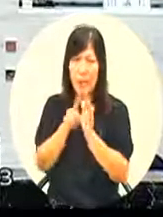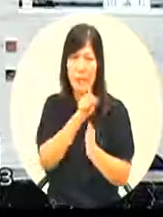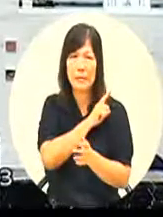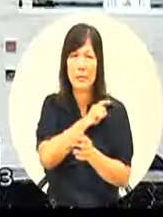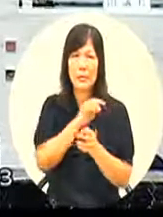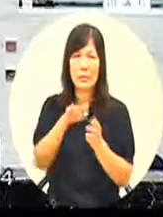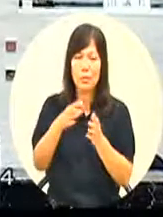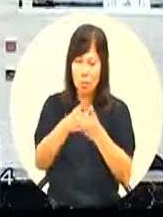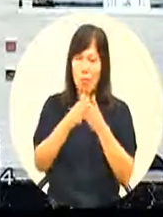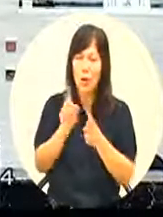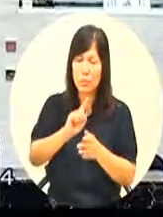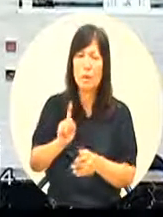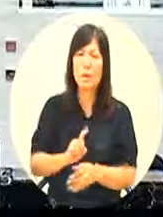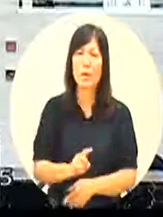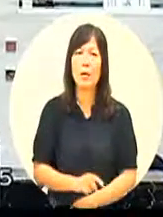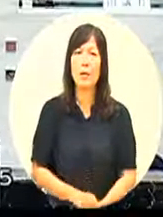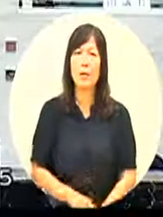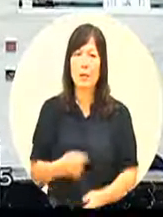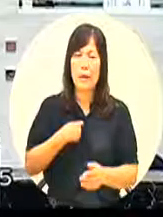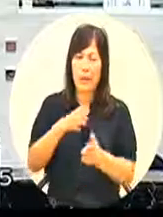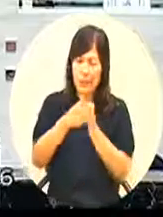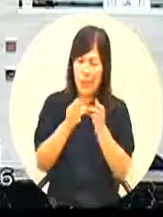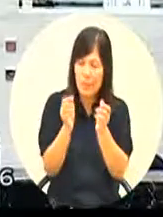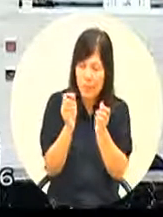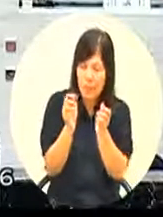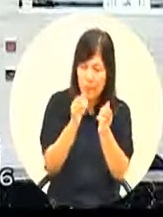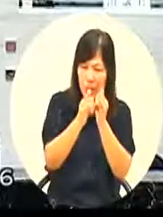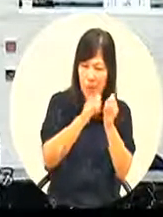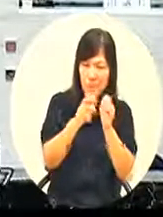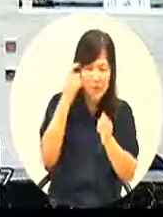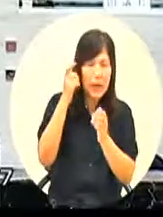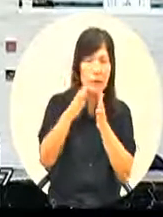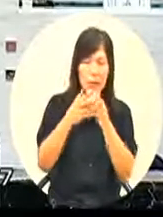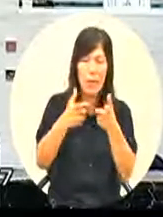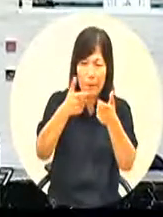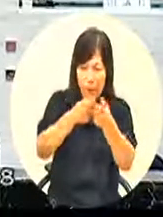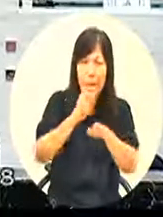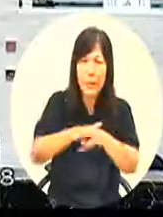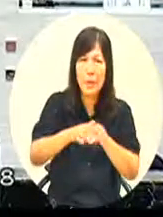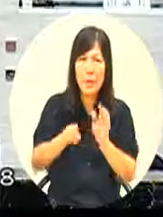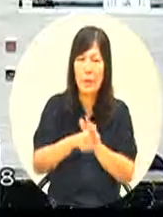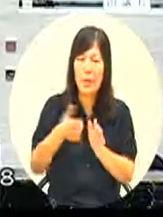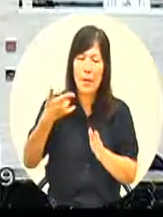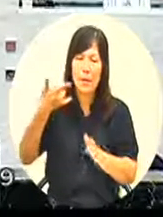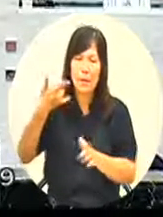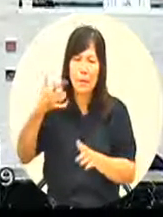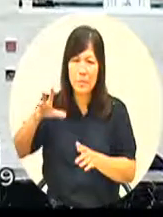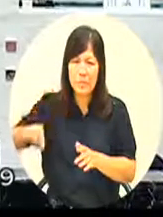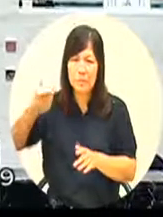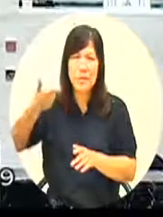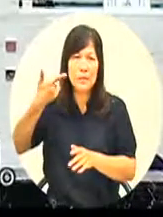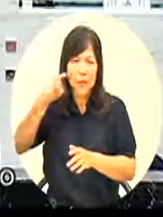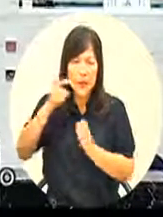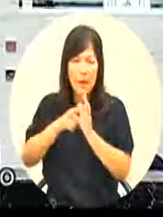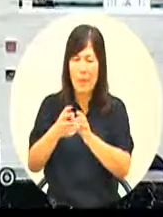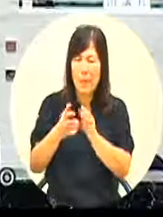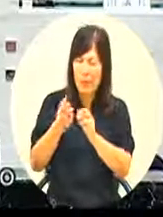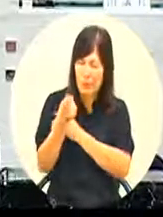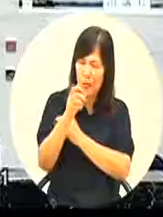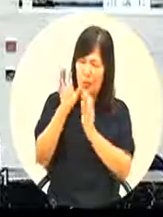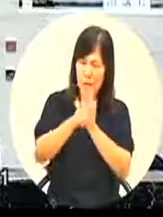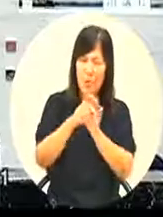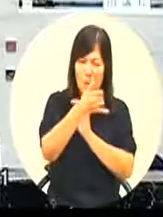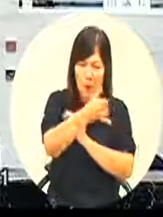的需求了，那就会更贴近市民的心。你看我们的新手爸爸那么用功，走访了各个不同